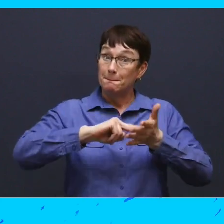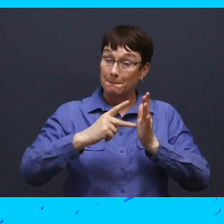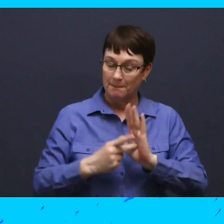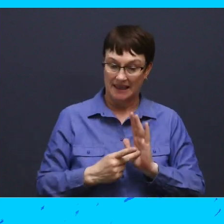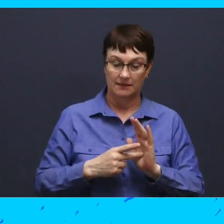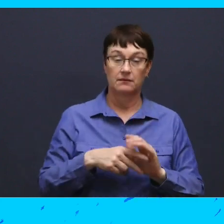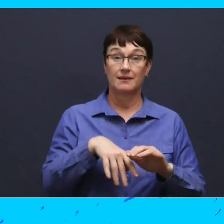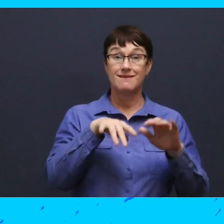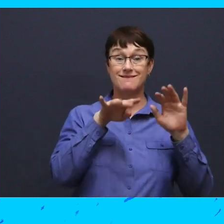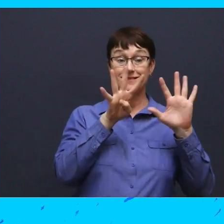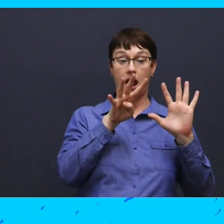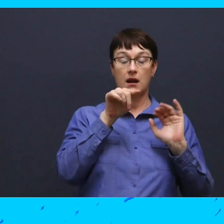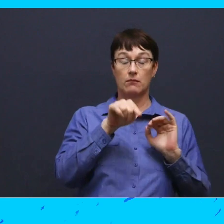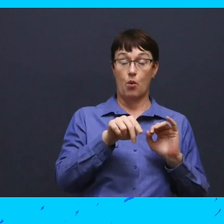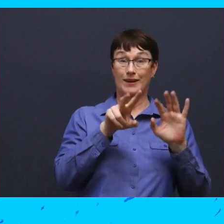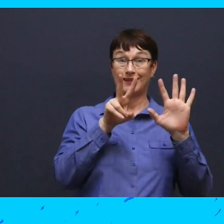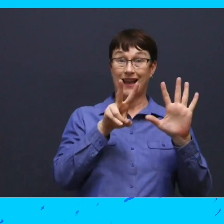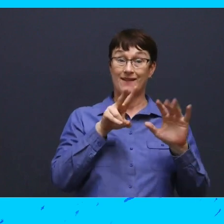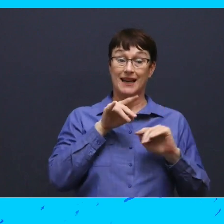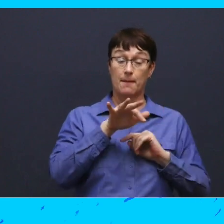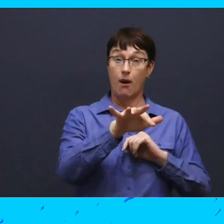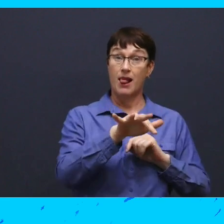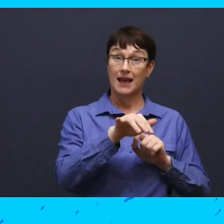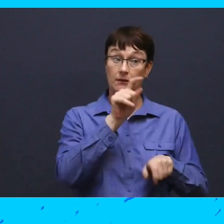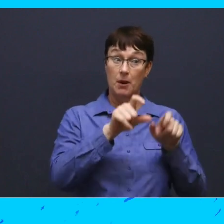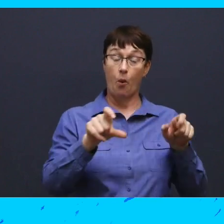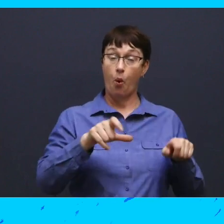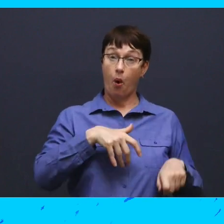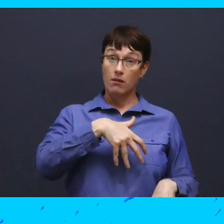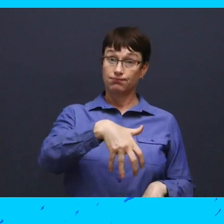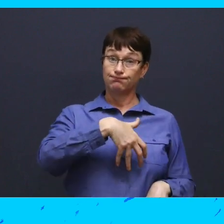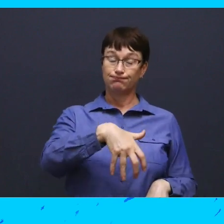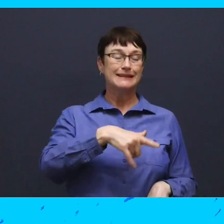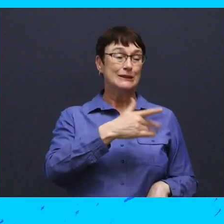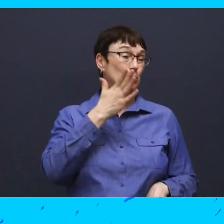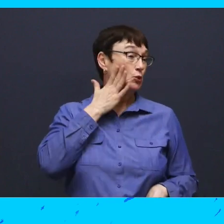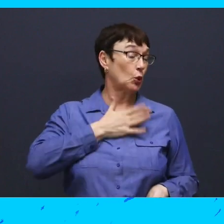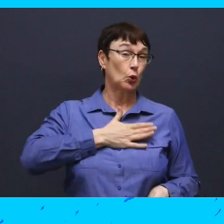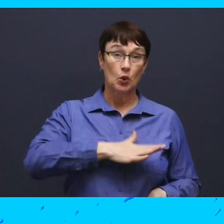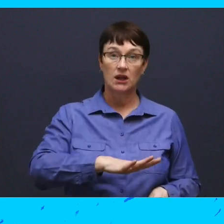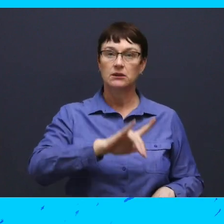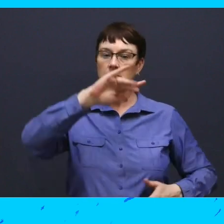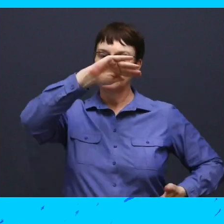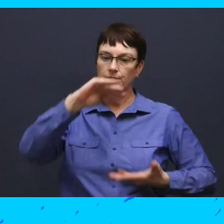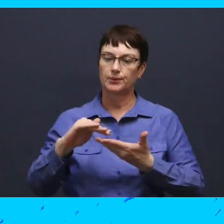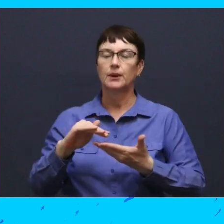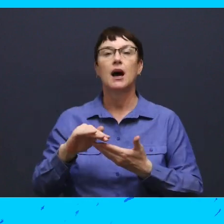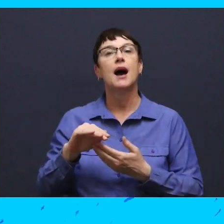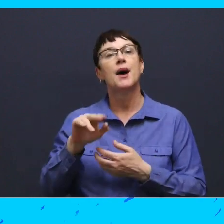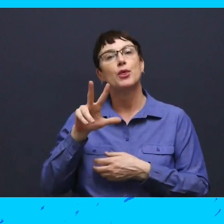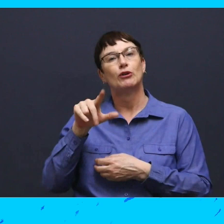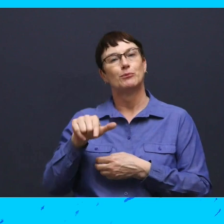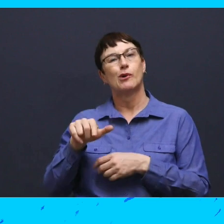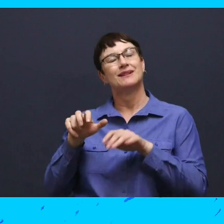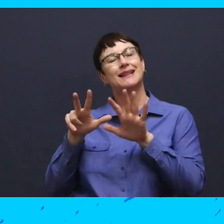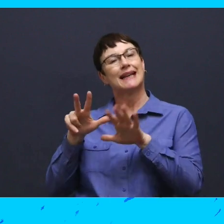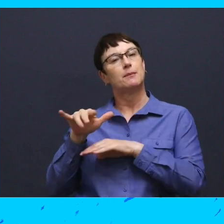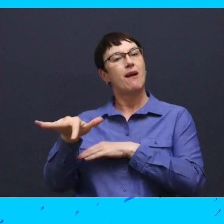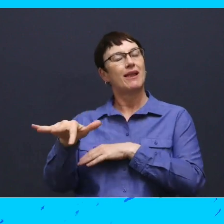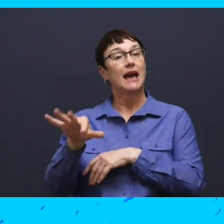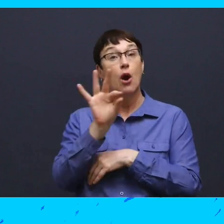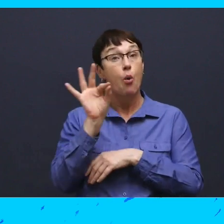Si nous étions capables de couvrir tous les besoins de contraception moderne, nous